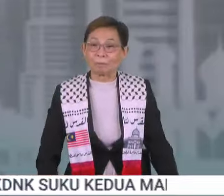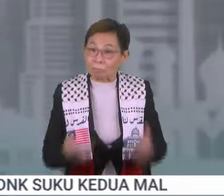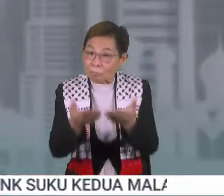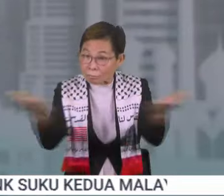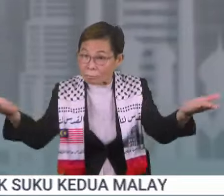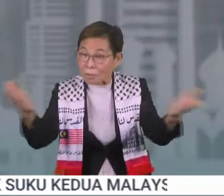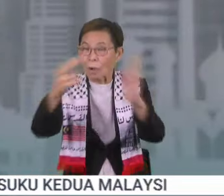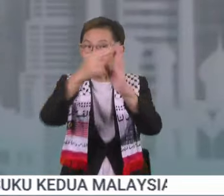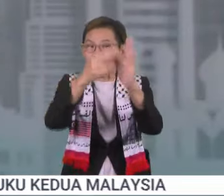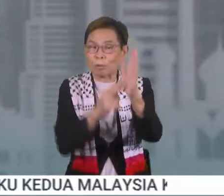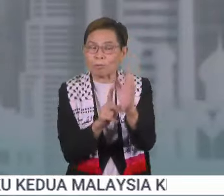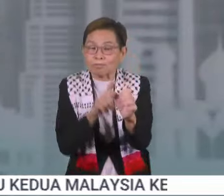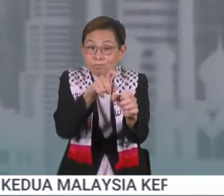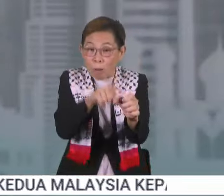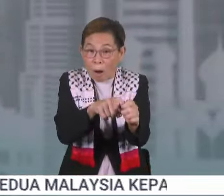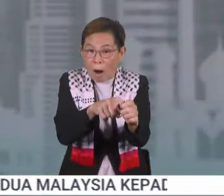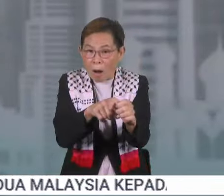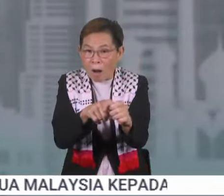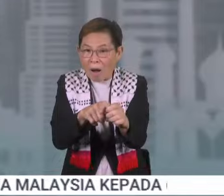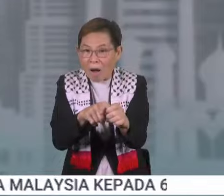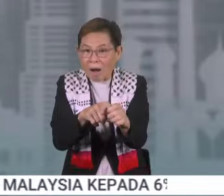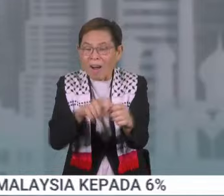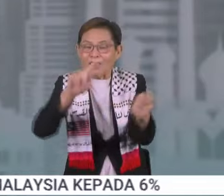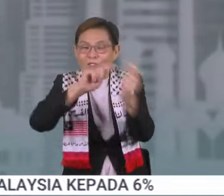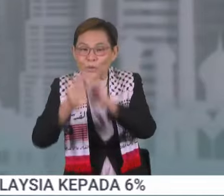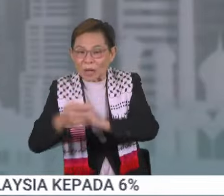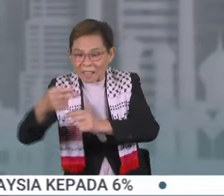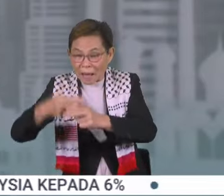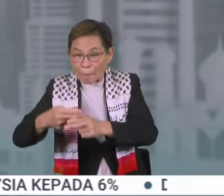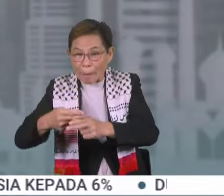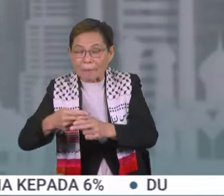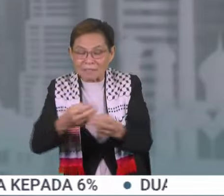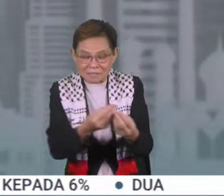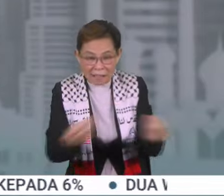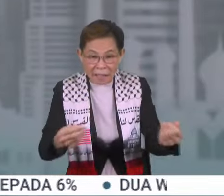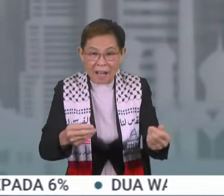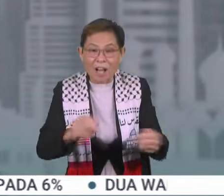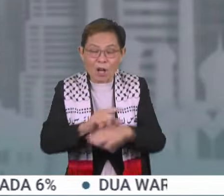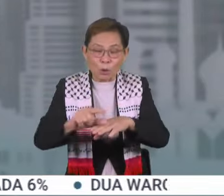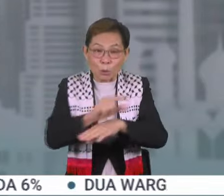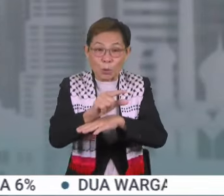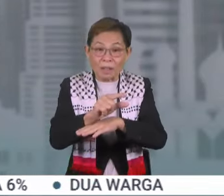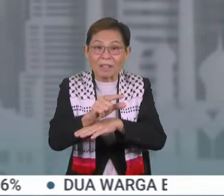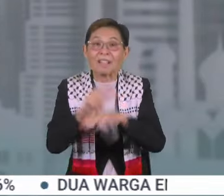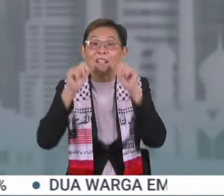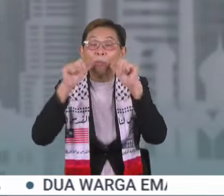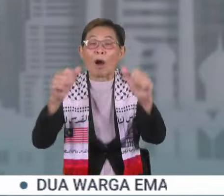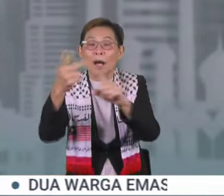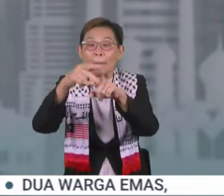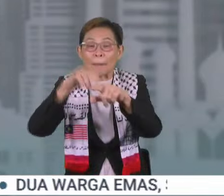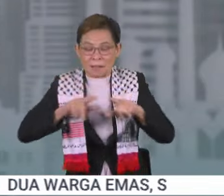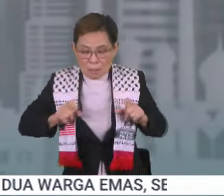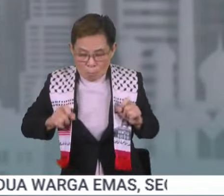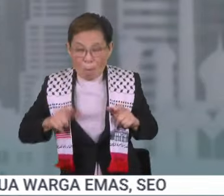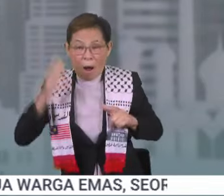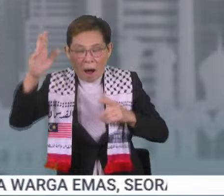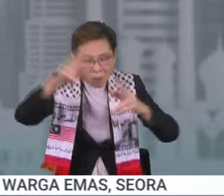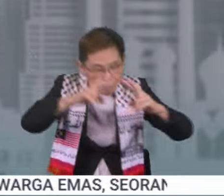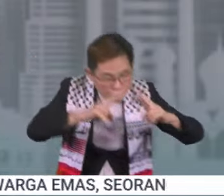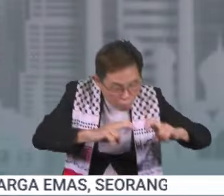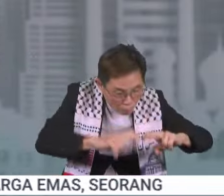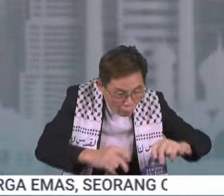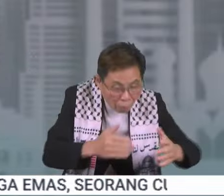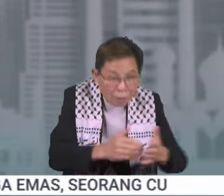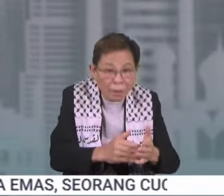Saudara, undang-undang berkaitan pemindahan hak milik tanah kegunaan awam kepada syarikat swasta akan diteliti